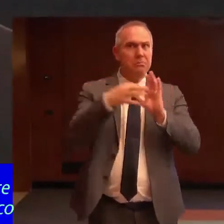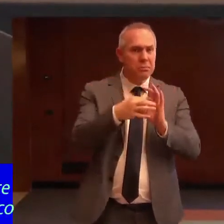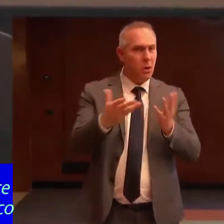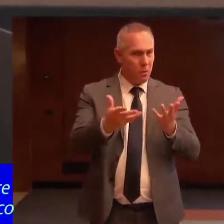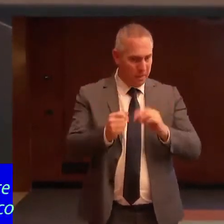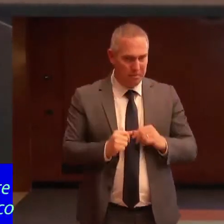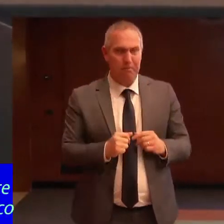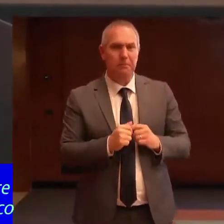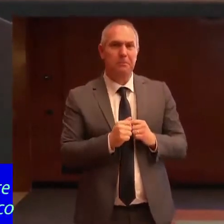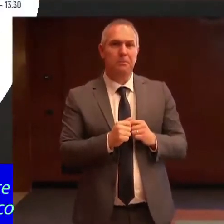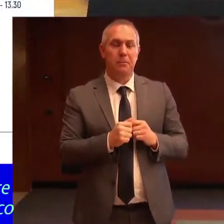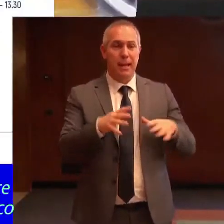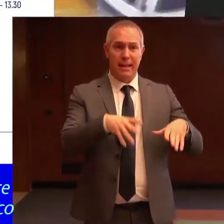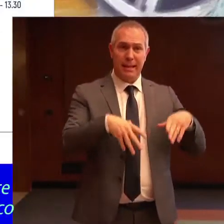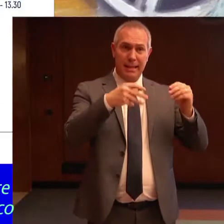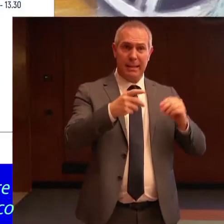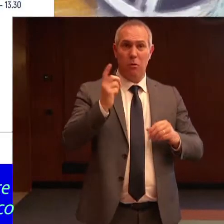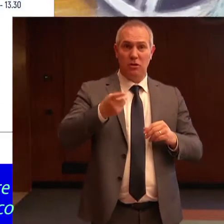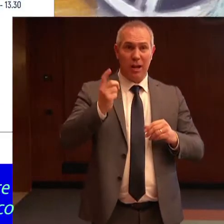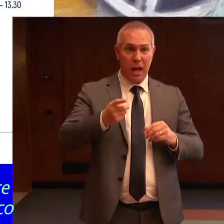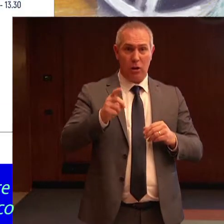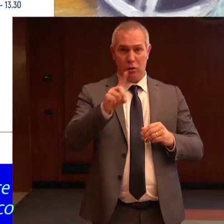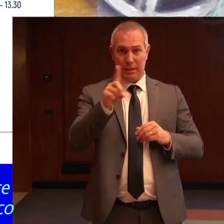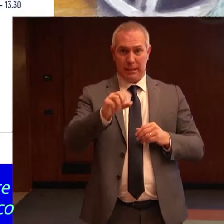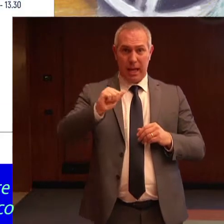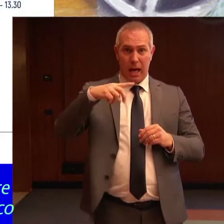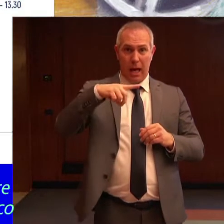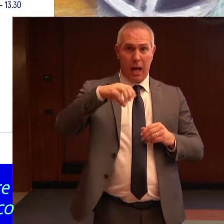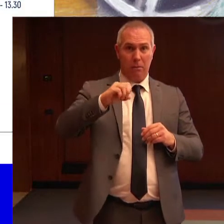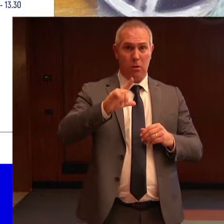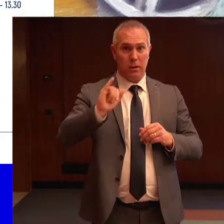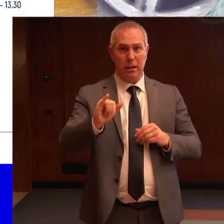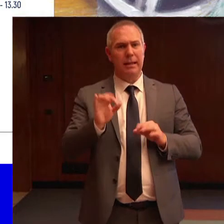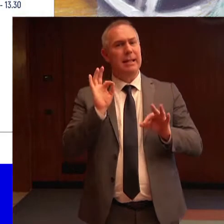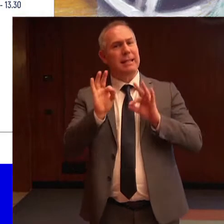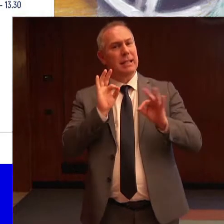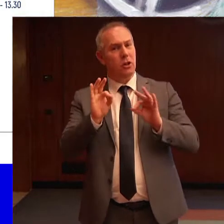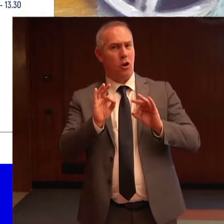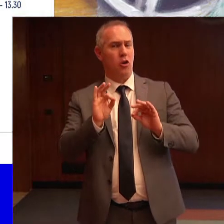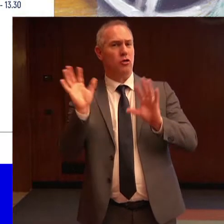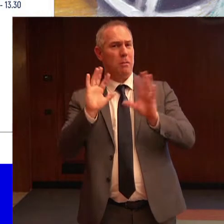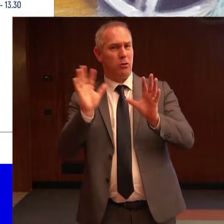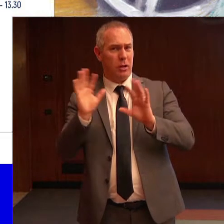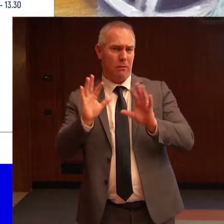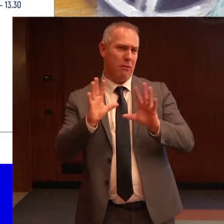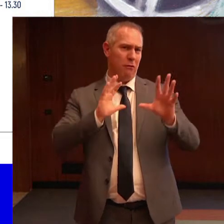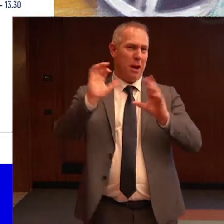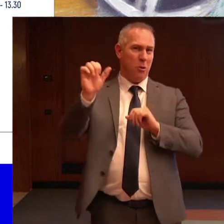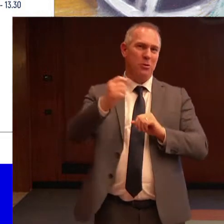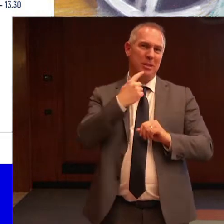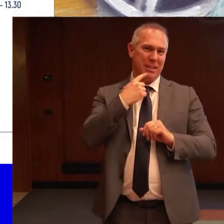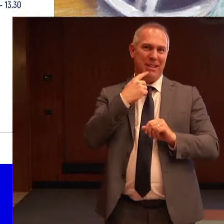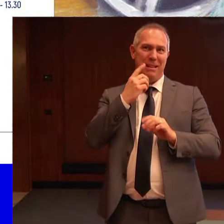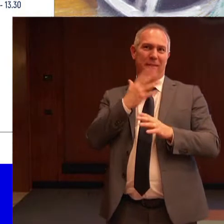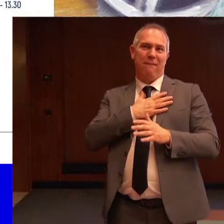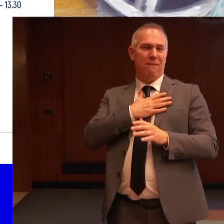Quindi cominciamo da Giancarlo Zappoli, che è critico cinematografico noto ai più che seguono il cinema, è